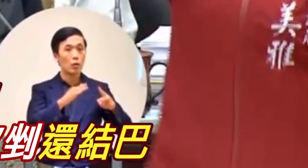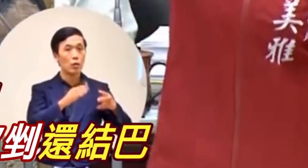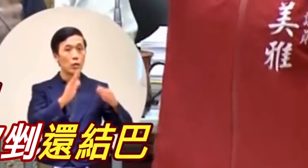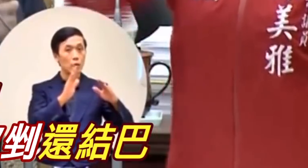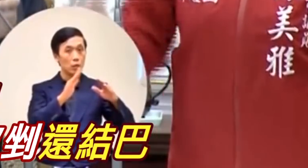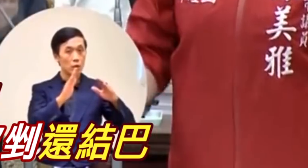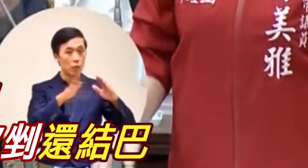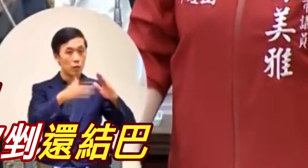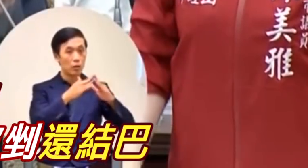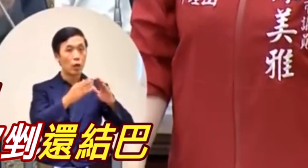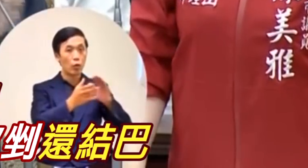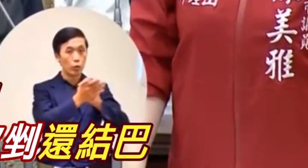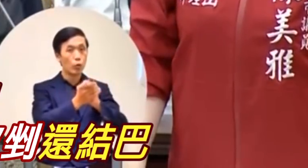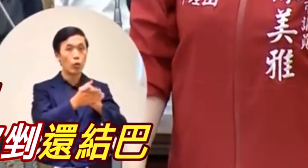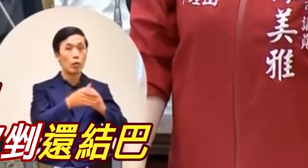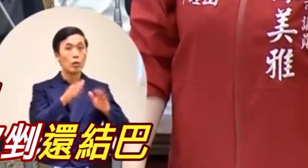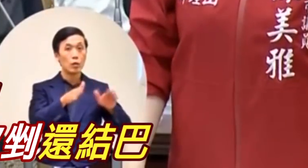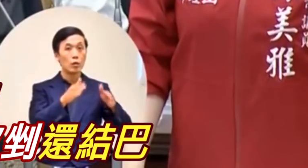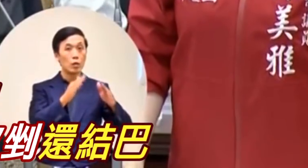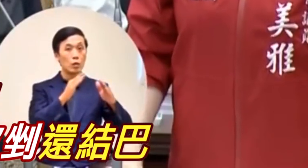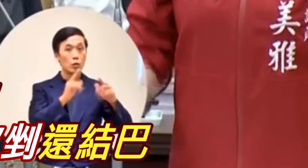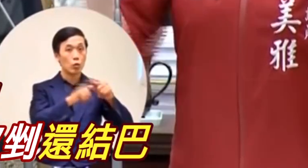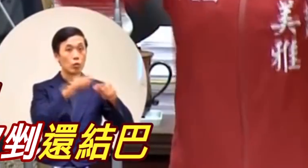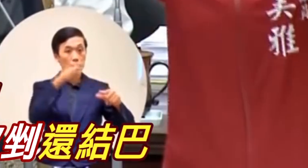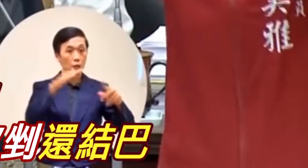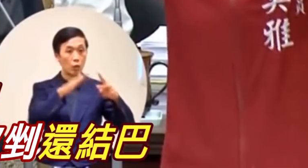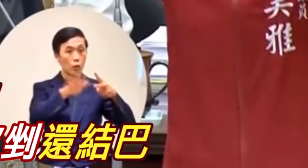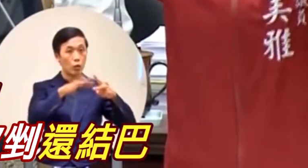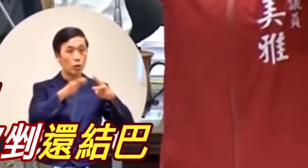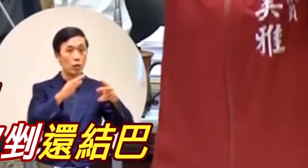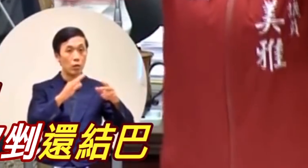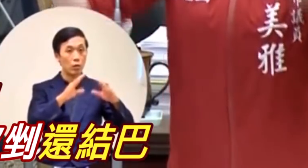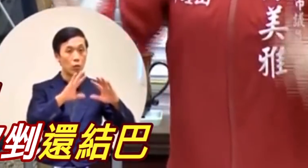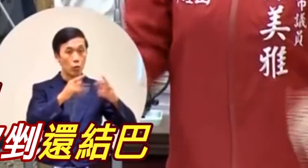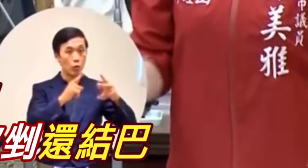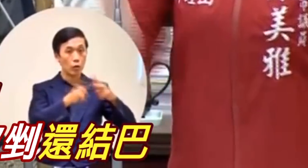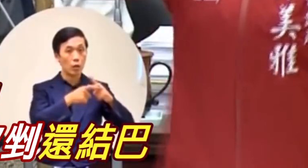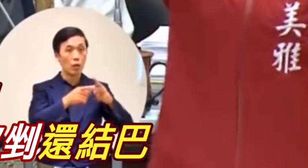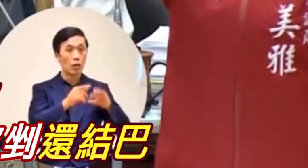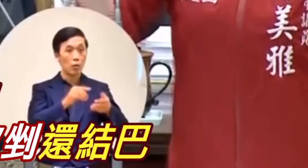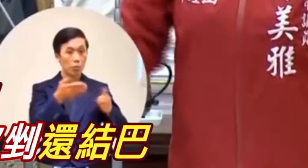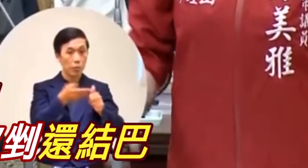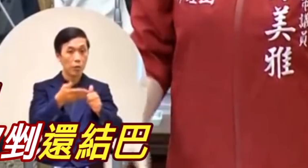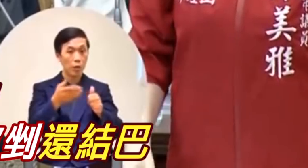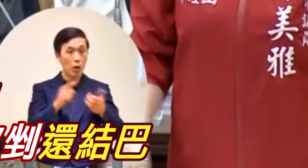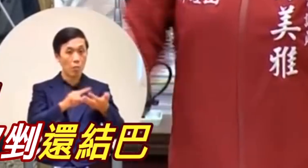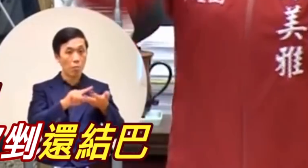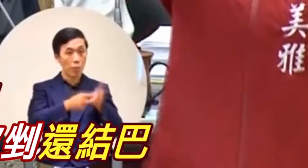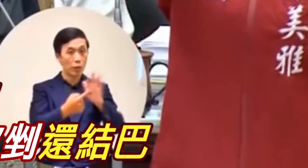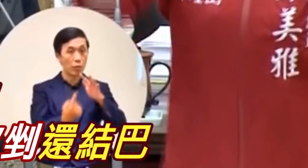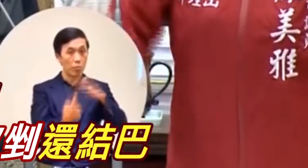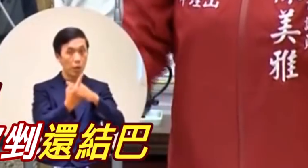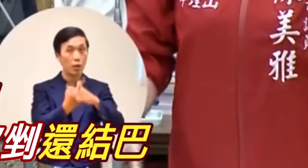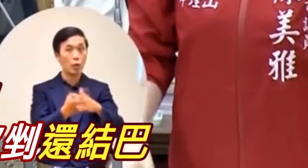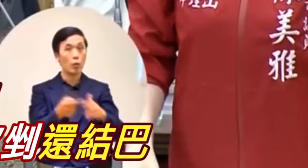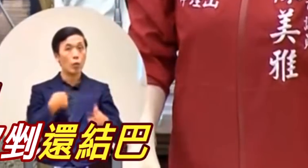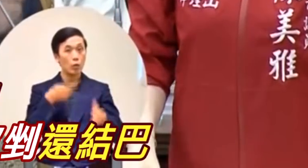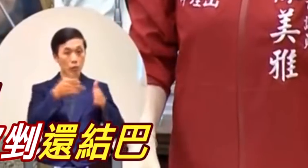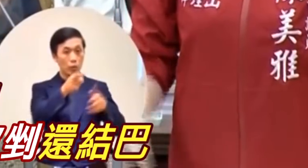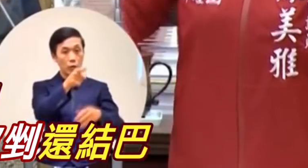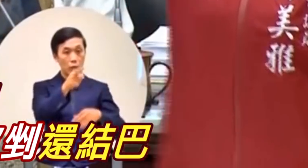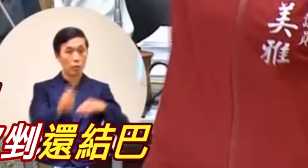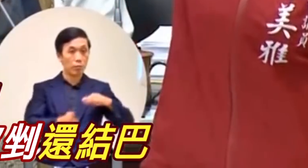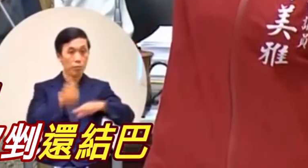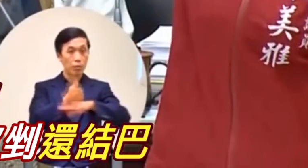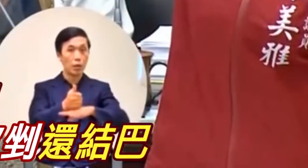雄，甚至我们台湾有多少杰出的校友？那个校园如此的美丽，所以本席才在你在刚上任的时候，就有跟你带